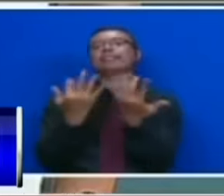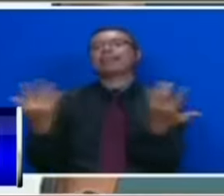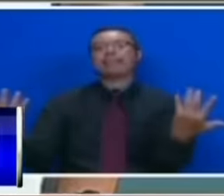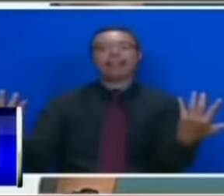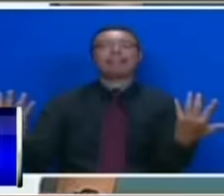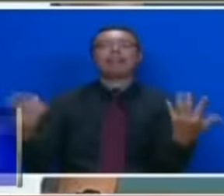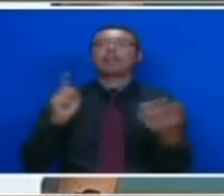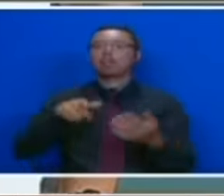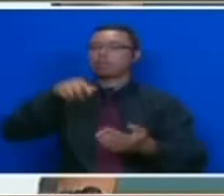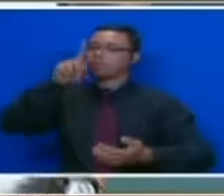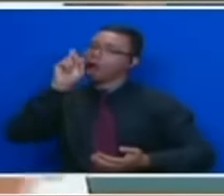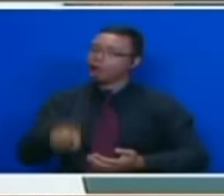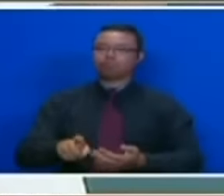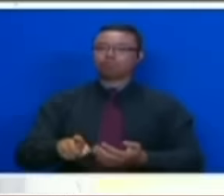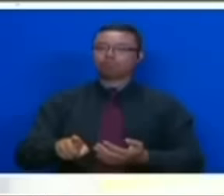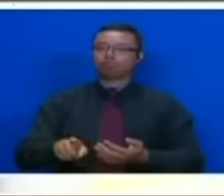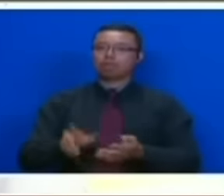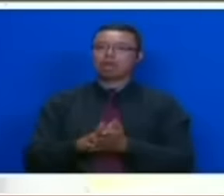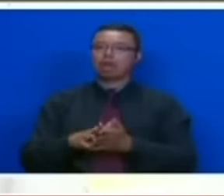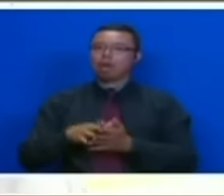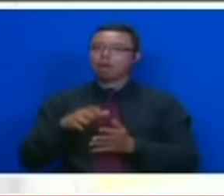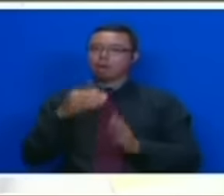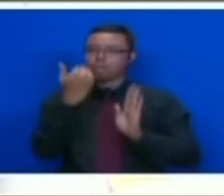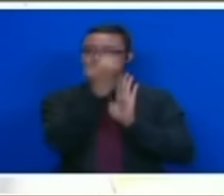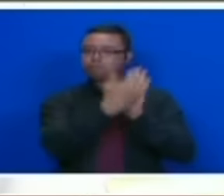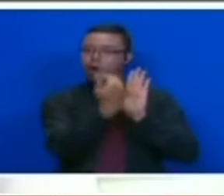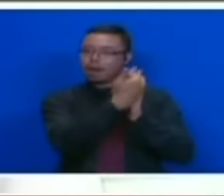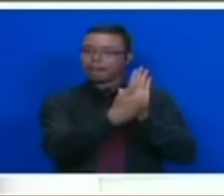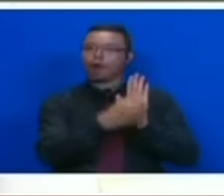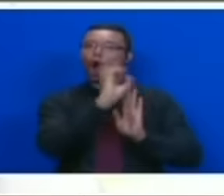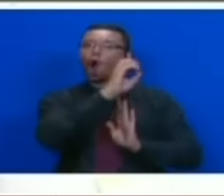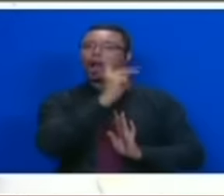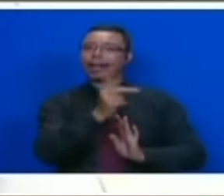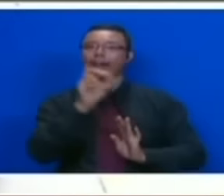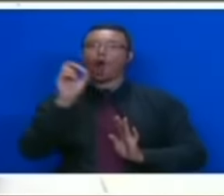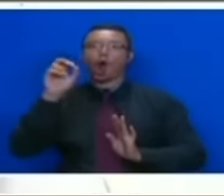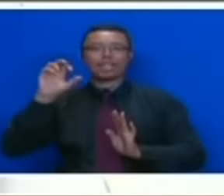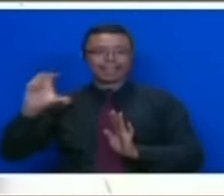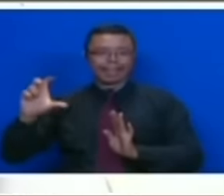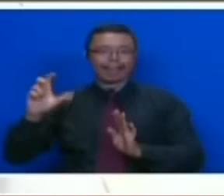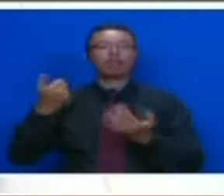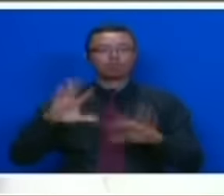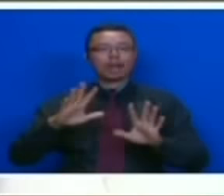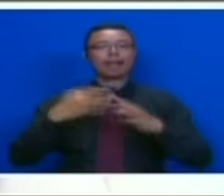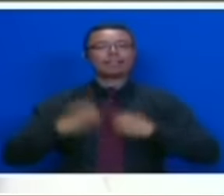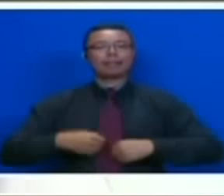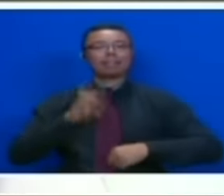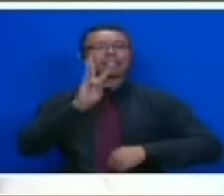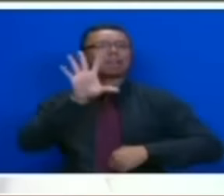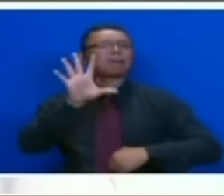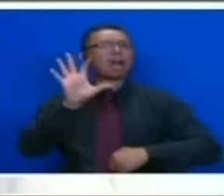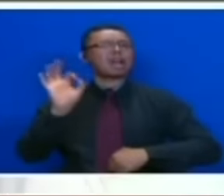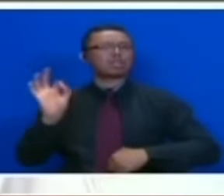Itu harga mati. Program OKOC sudah menyiapkan 3.300 lapangan kerja per hari ini.